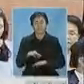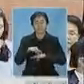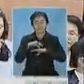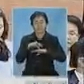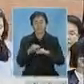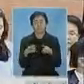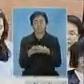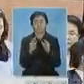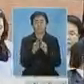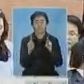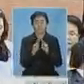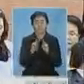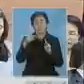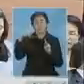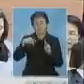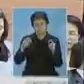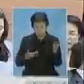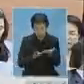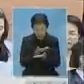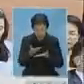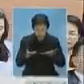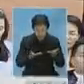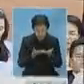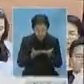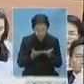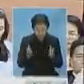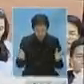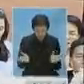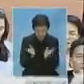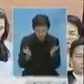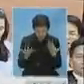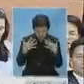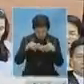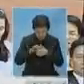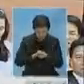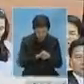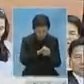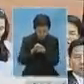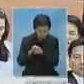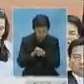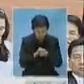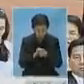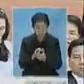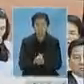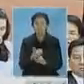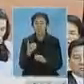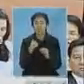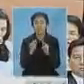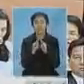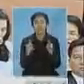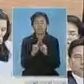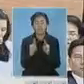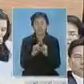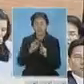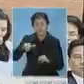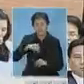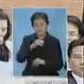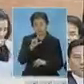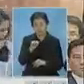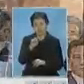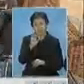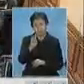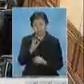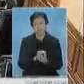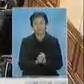คณะกรรมาธิการวิสามัญพิจารณาศึกษาแนวทางการสร้างความปรองดองมีกรรมาธิการ38คน